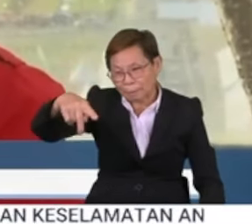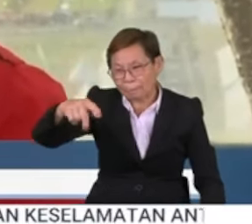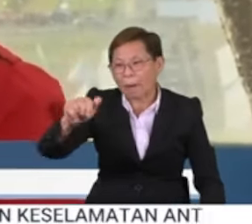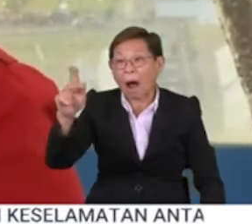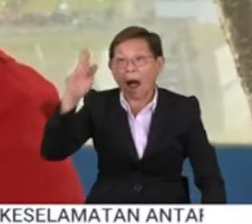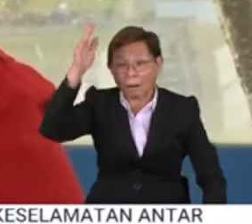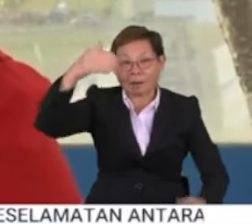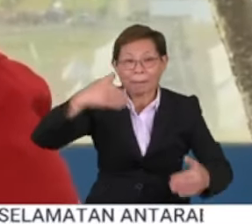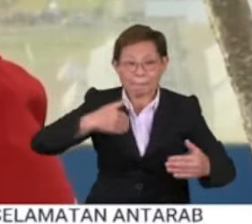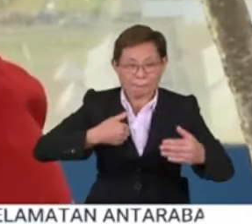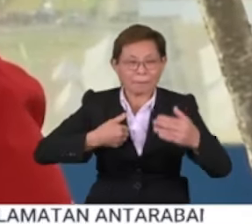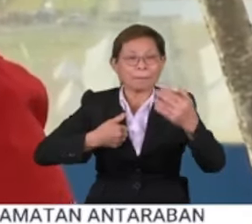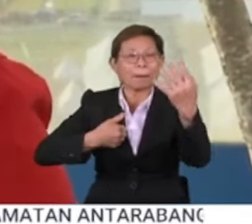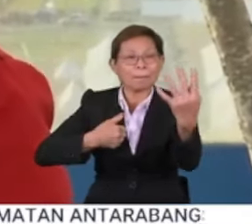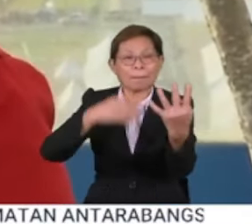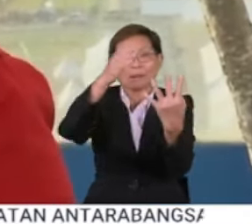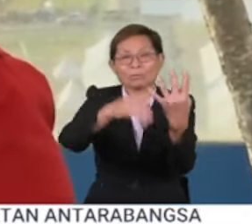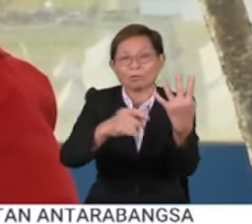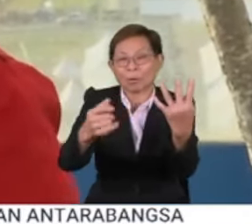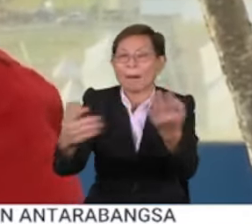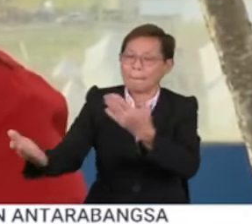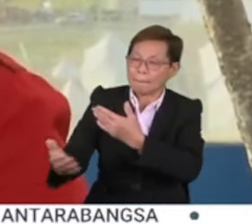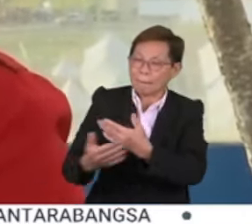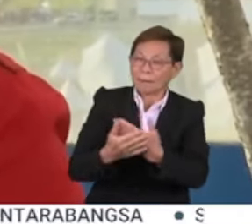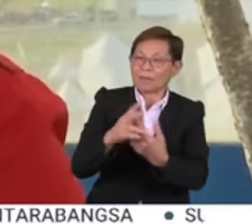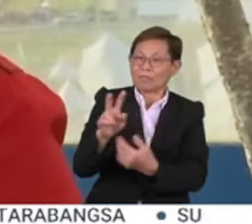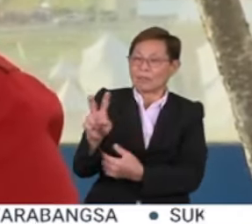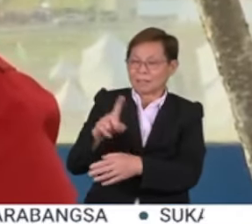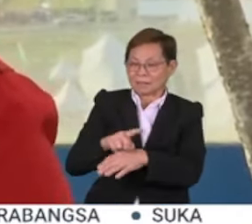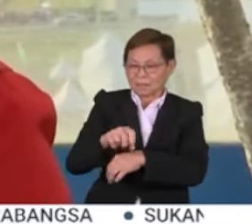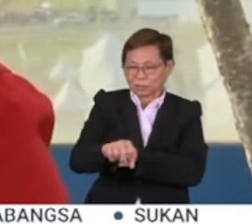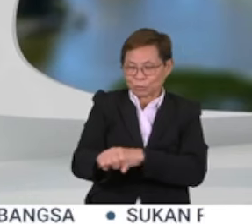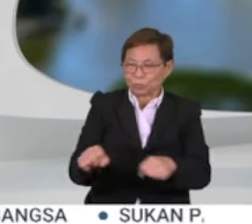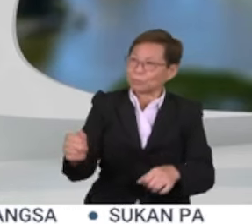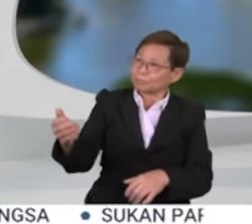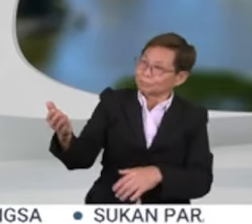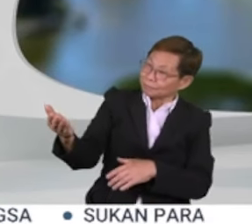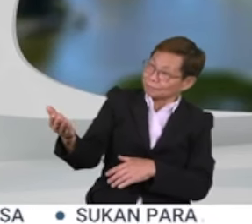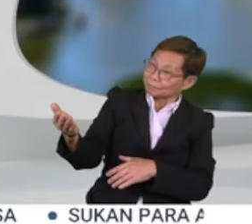4 November nanti. Kembali semula kepada Vanessa di studio, silakan.